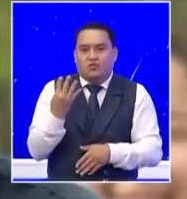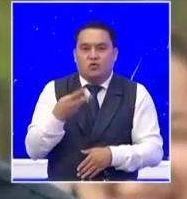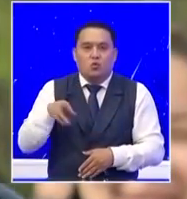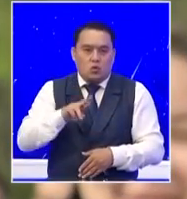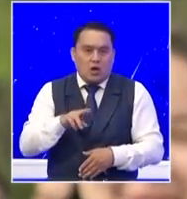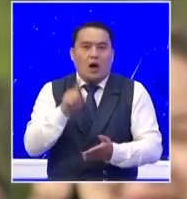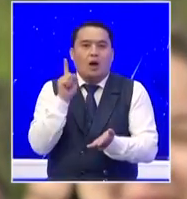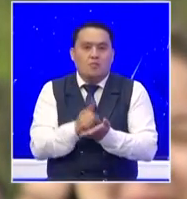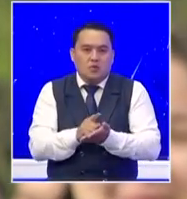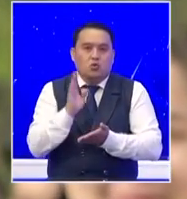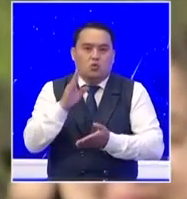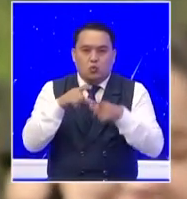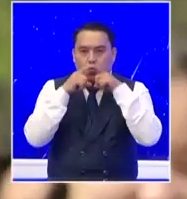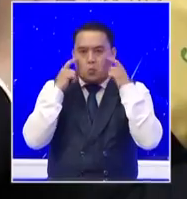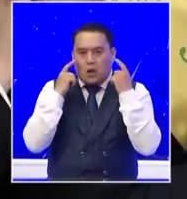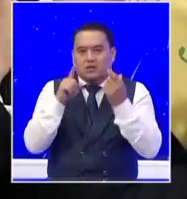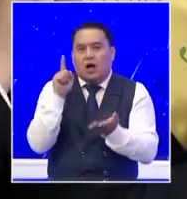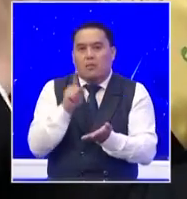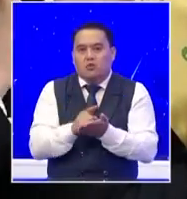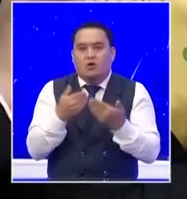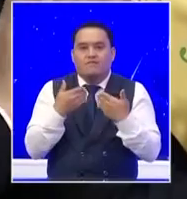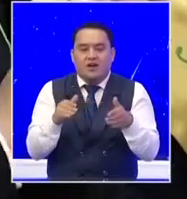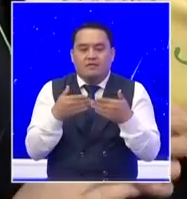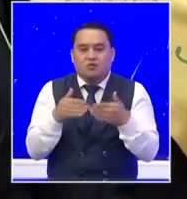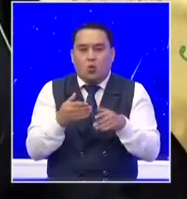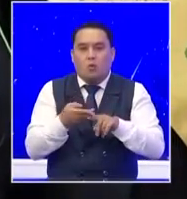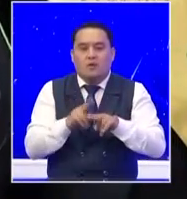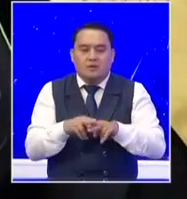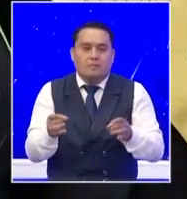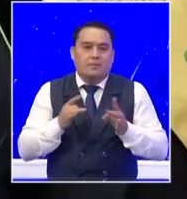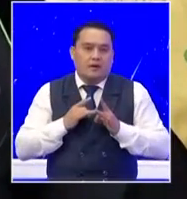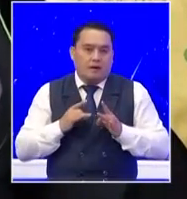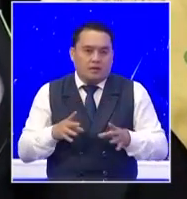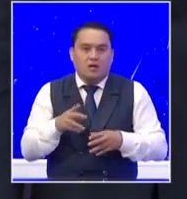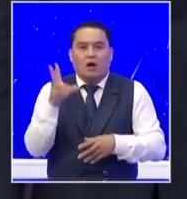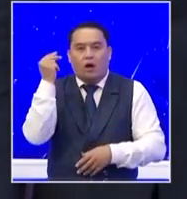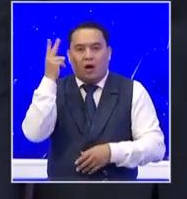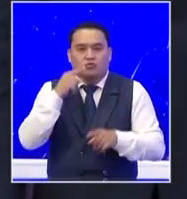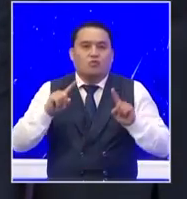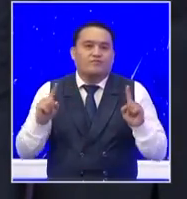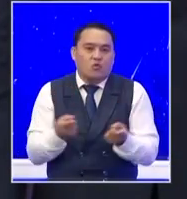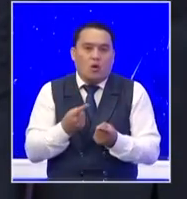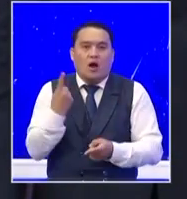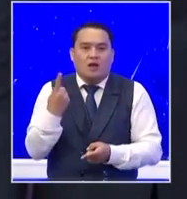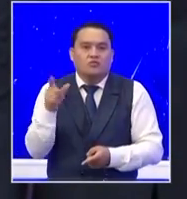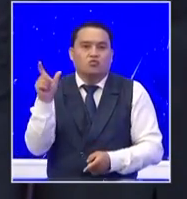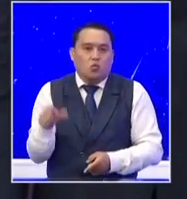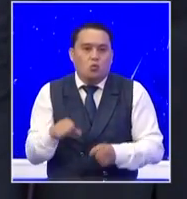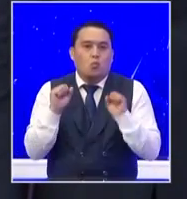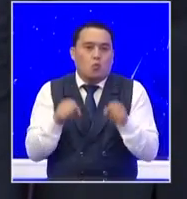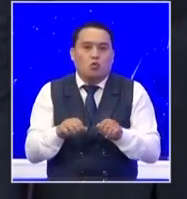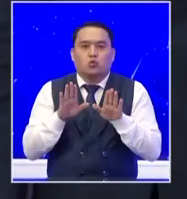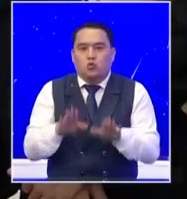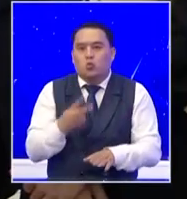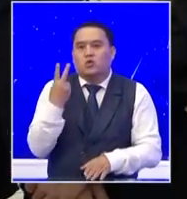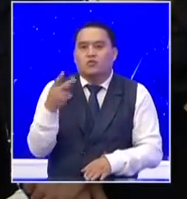июня. Обязательным станет ношение медицинских масок на выпускном. Кроме того, количество человек будет ограничено. С одним школьником могут прийти